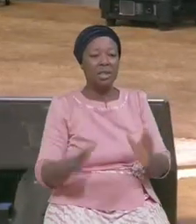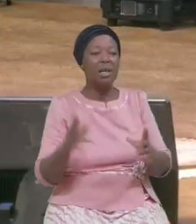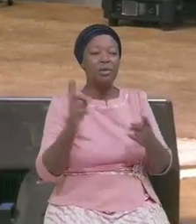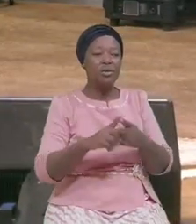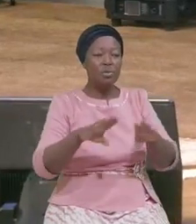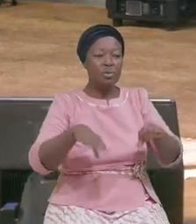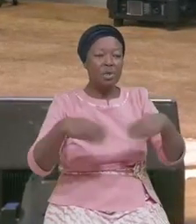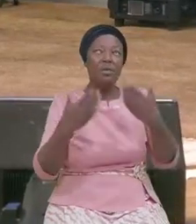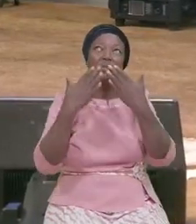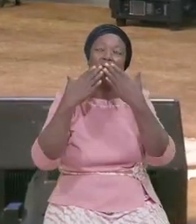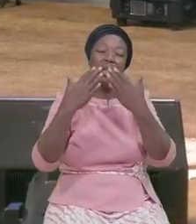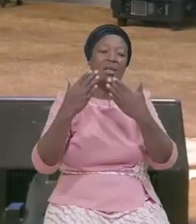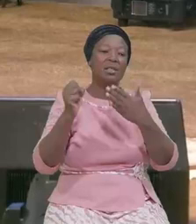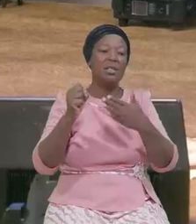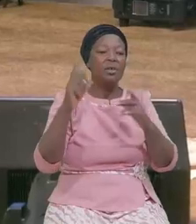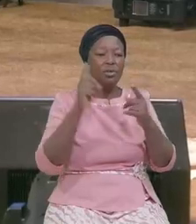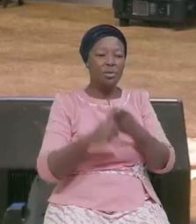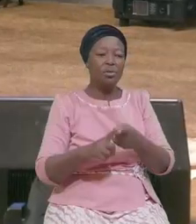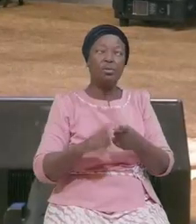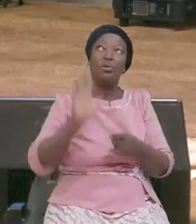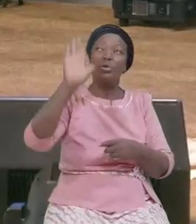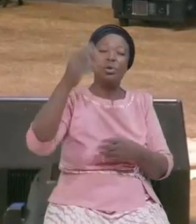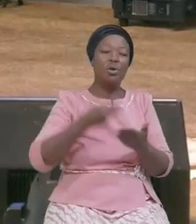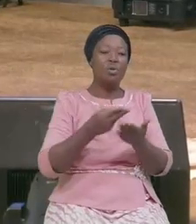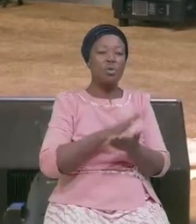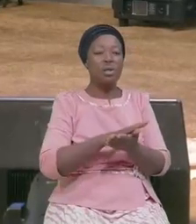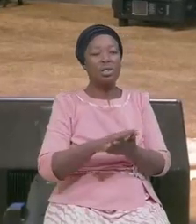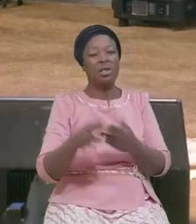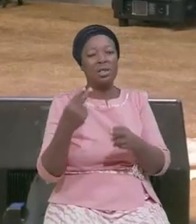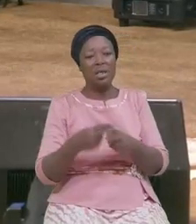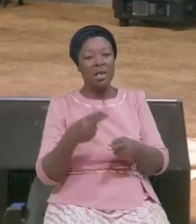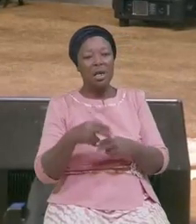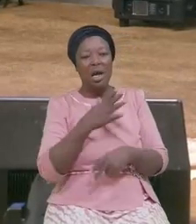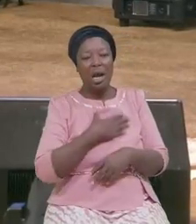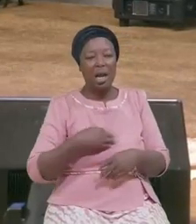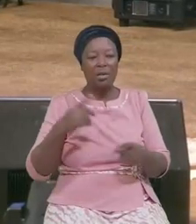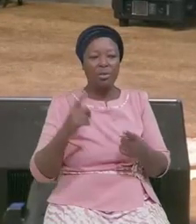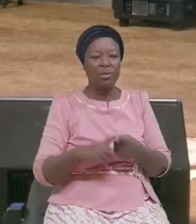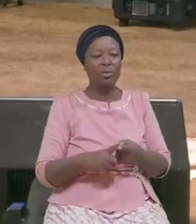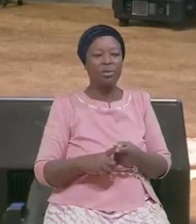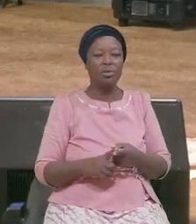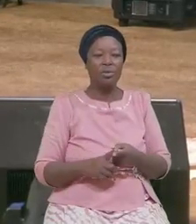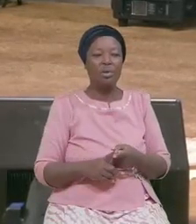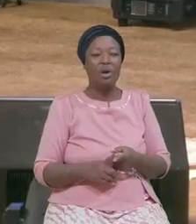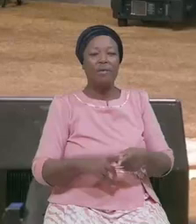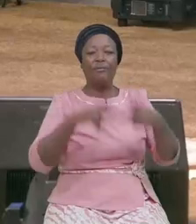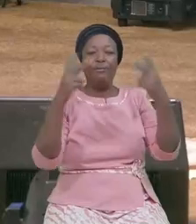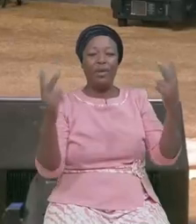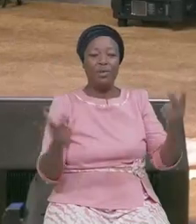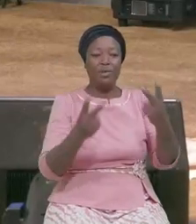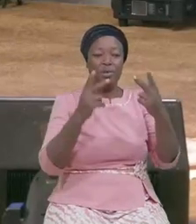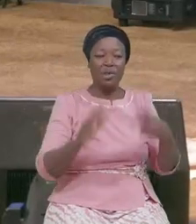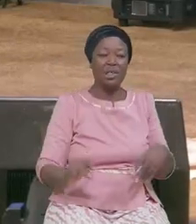nous célébrions ton nom saint et que nous mettions notre gloire à